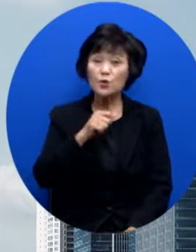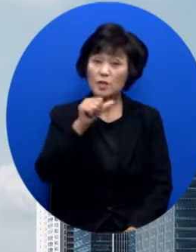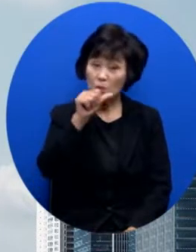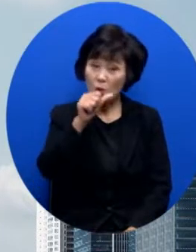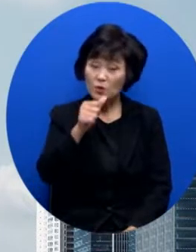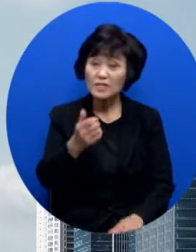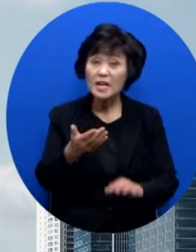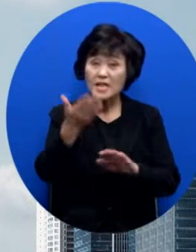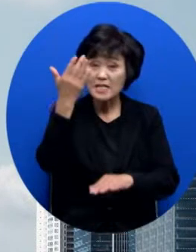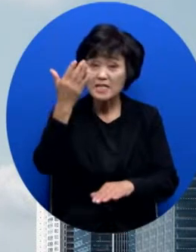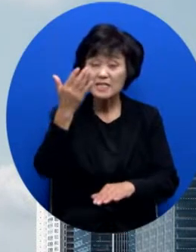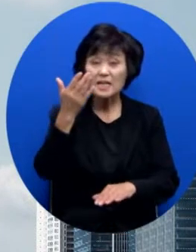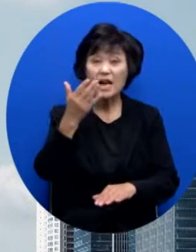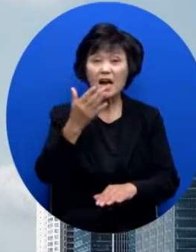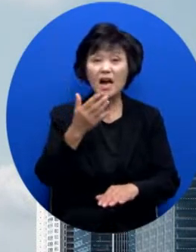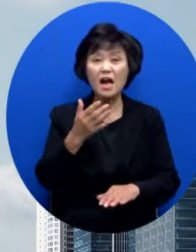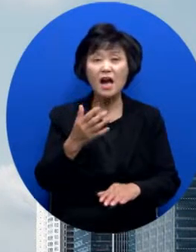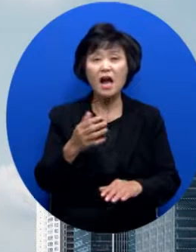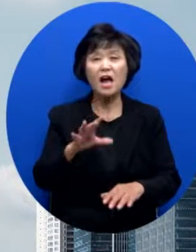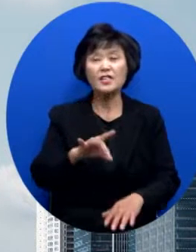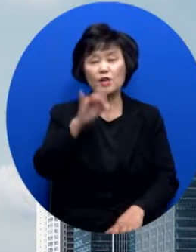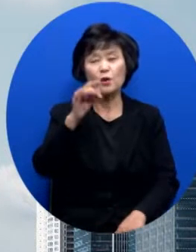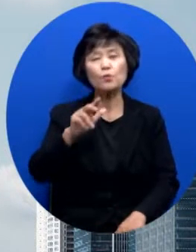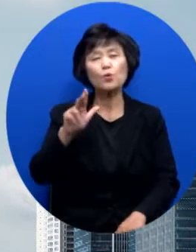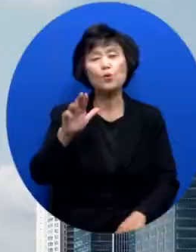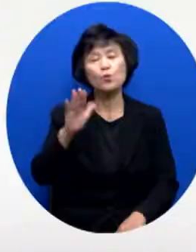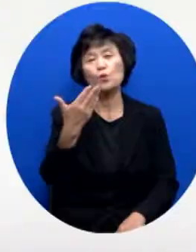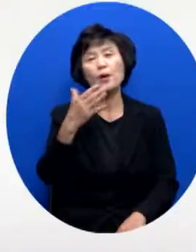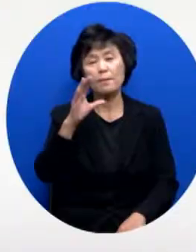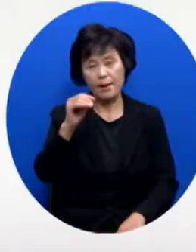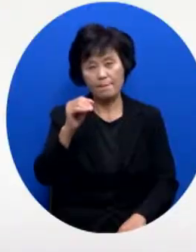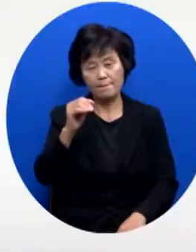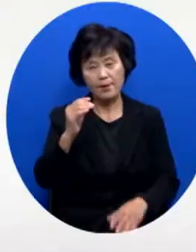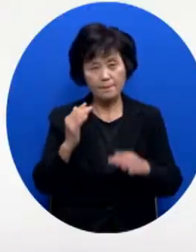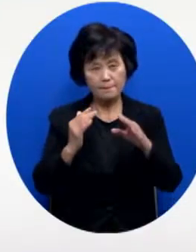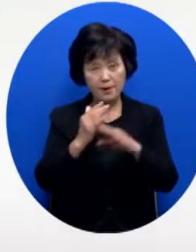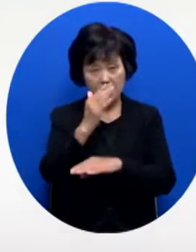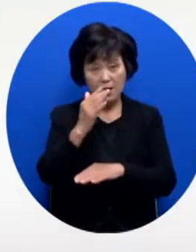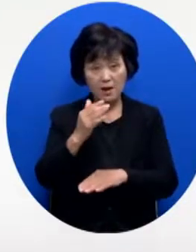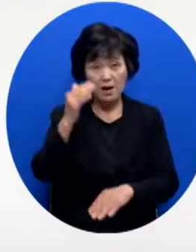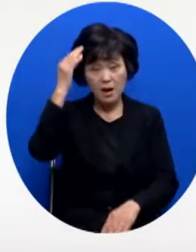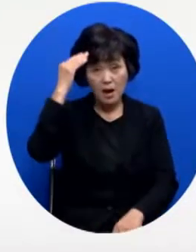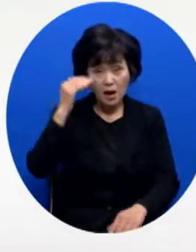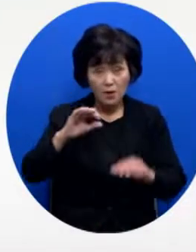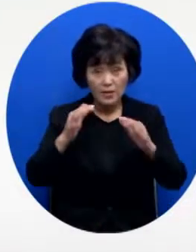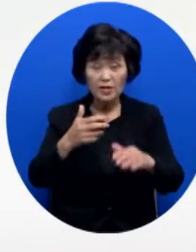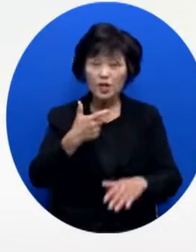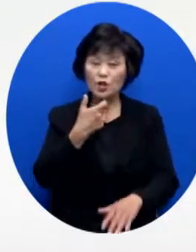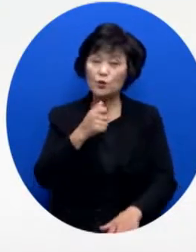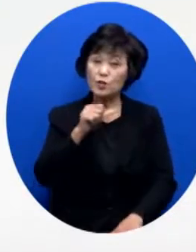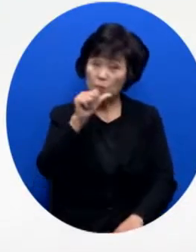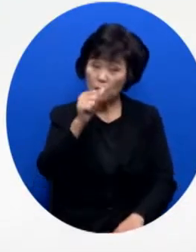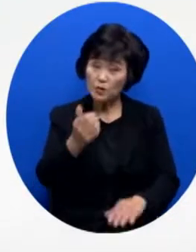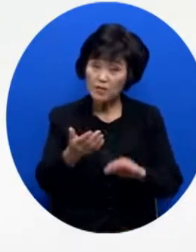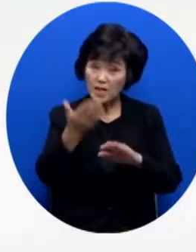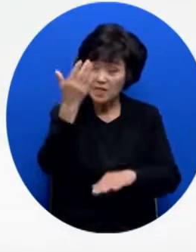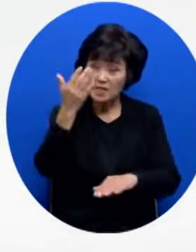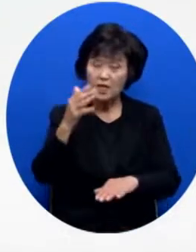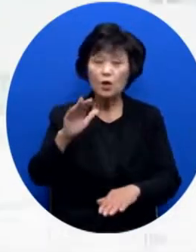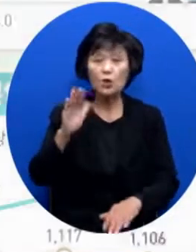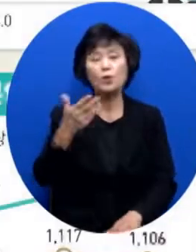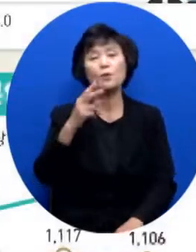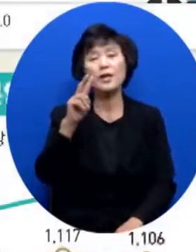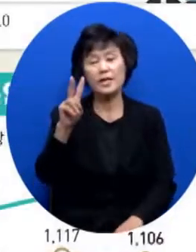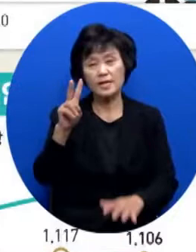고령 인구가 사상 처음으로 900만 명을 돌파했습니다. 올해 우리나라의 65세 이상 고령 인구는 약 902만